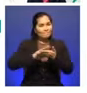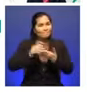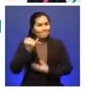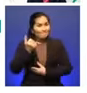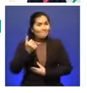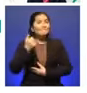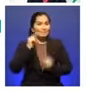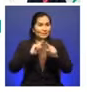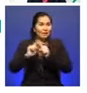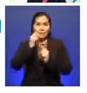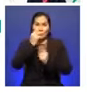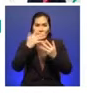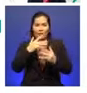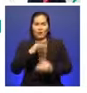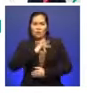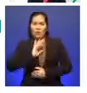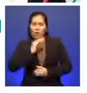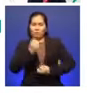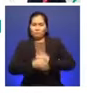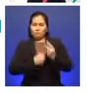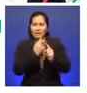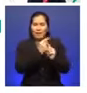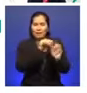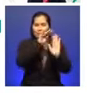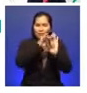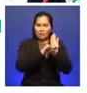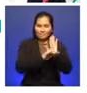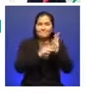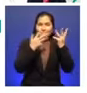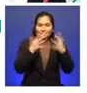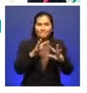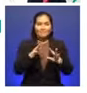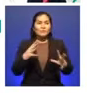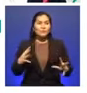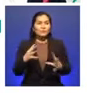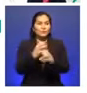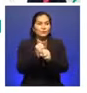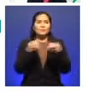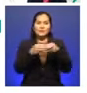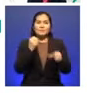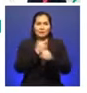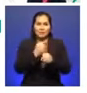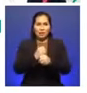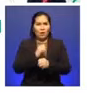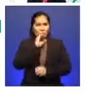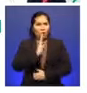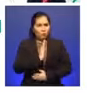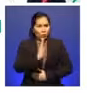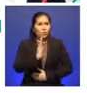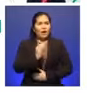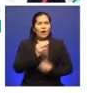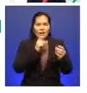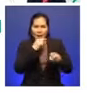การที่พวกเขาได้สะท้อนความรู้สึกเนี้ยให้กับเราฟังเราบอกได้เลยว่าเขาสามารถที่จะคัดกรองค